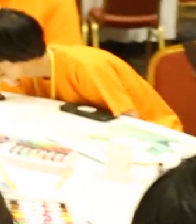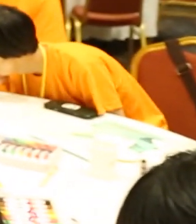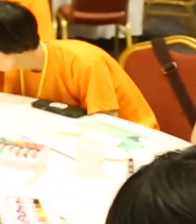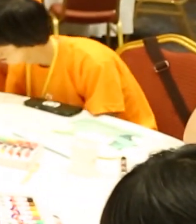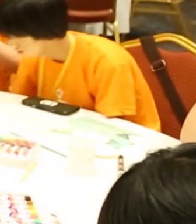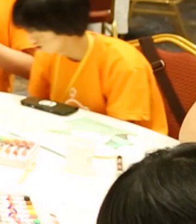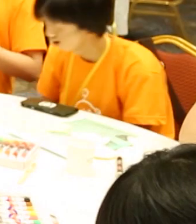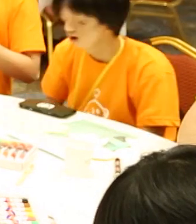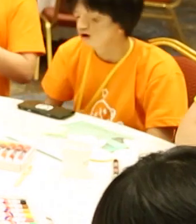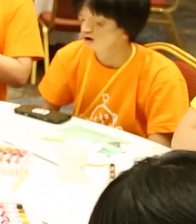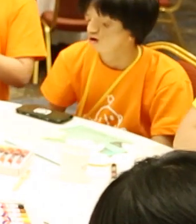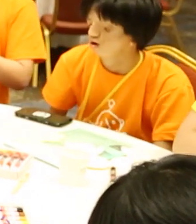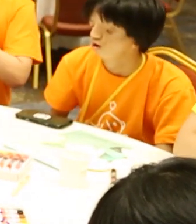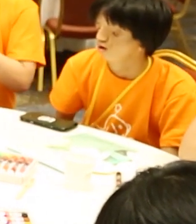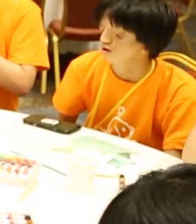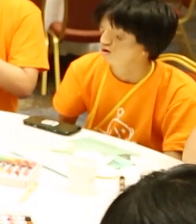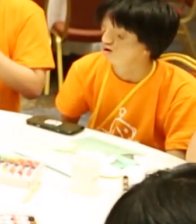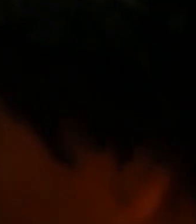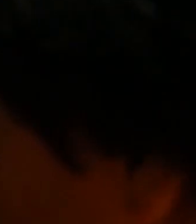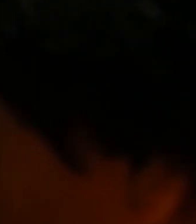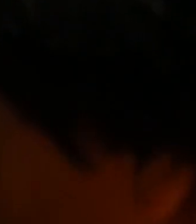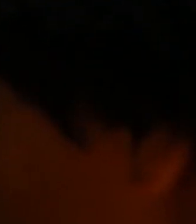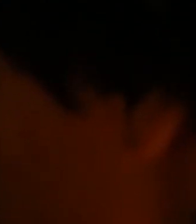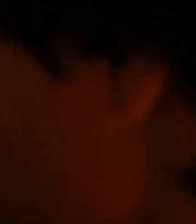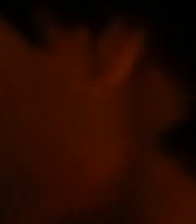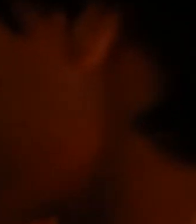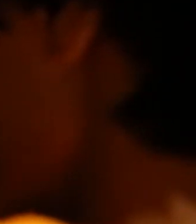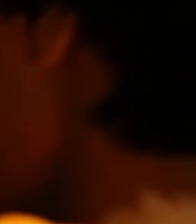자동차 기계 관련돼서 일을 하려면은